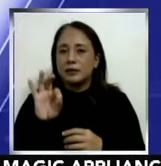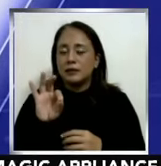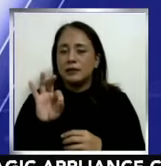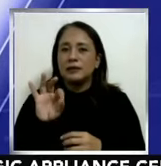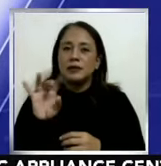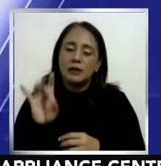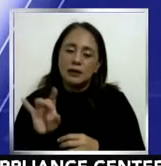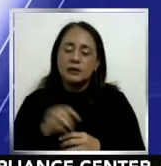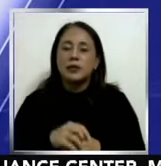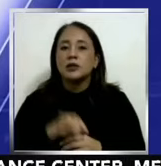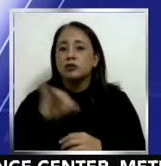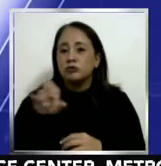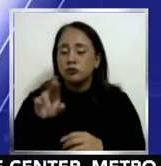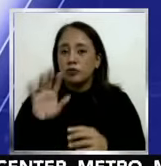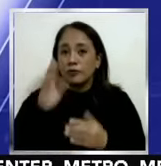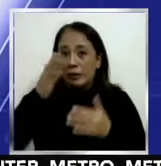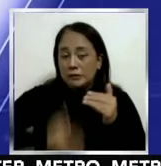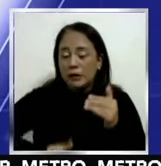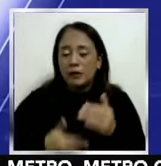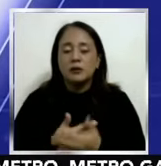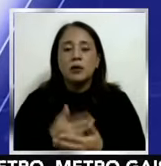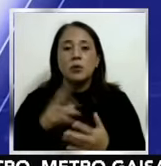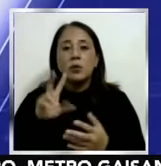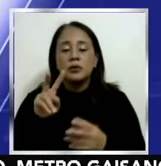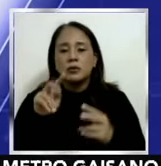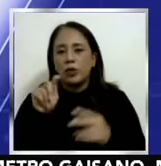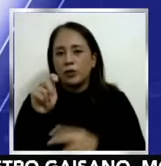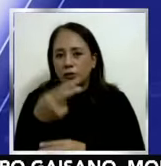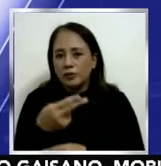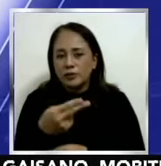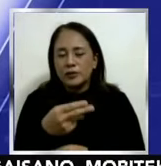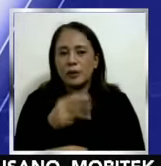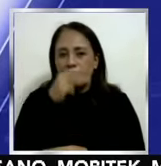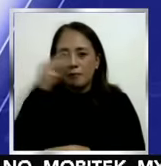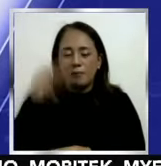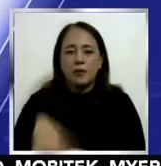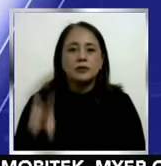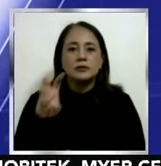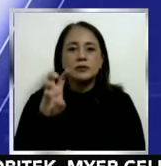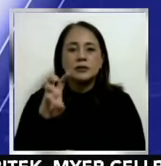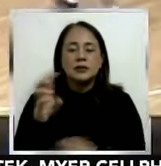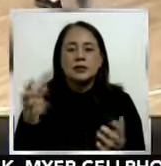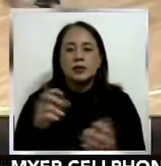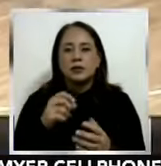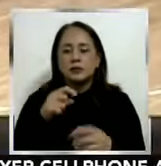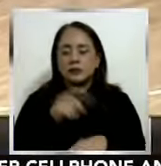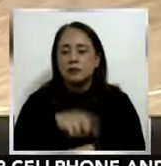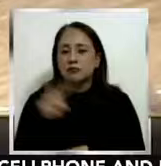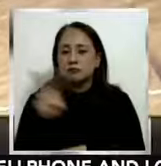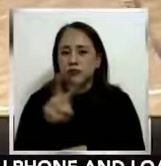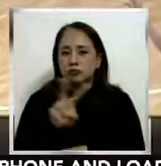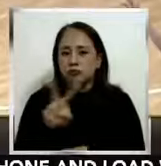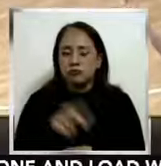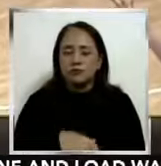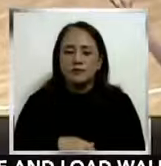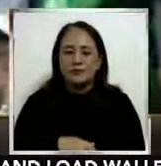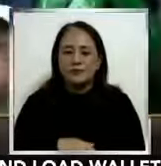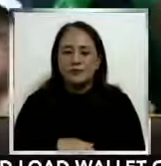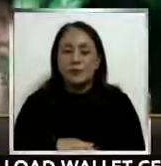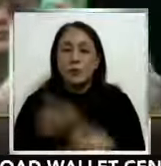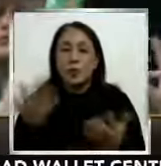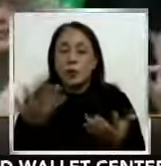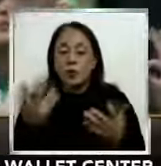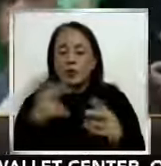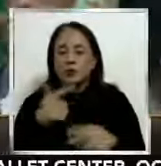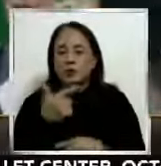Finals mapapanood sa darating na Webes, Marso 16, alas 2:30 ng hapon. Live yung mapapanood sa GTV